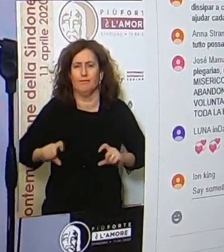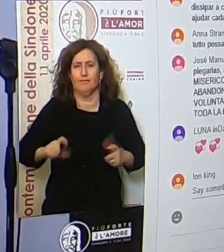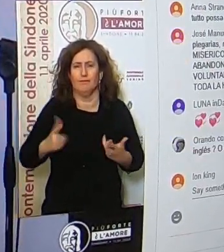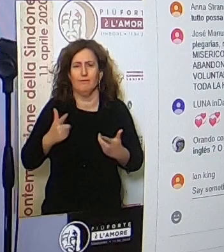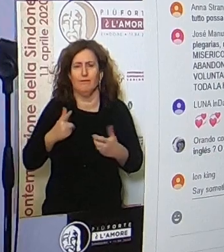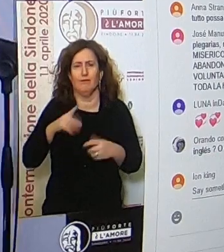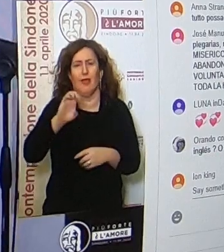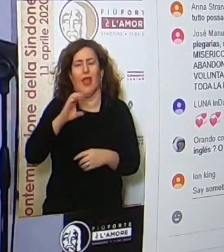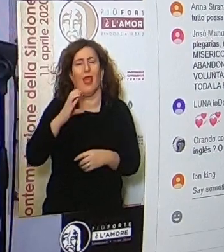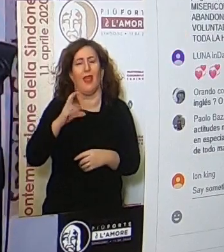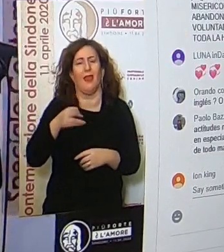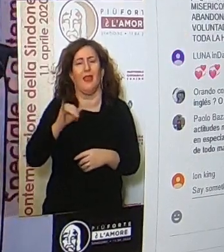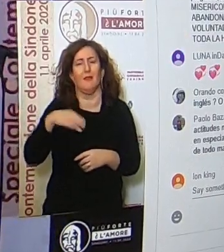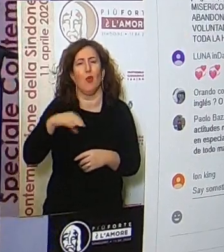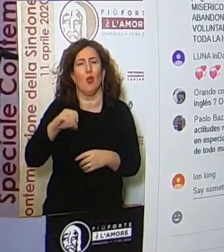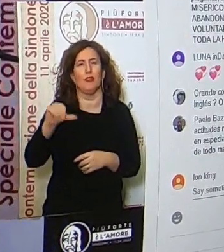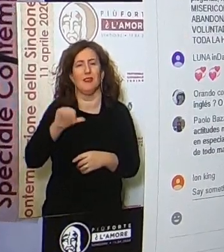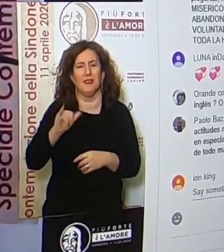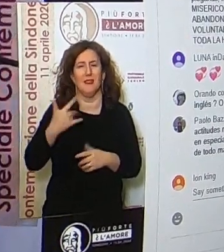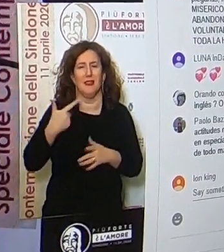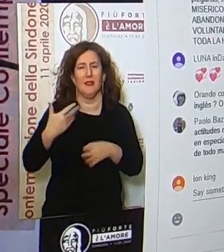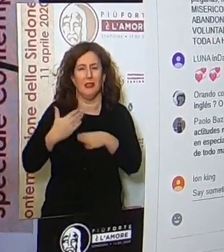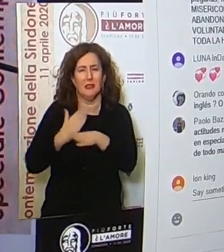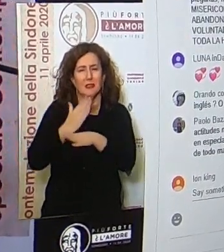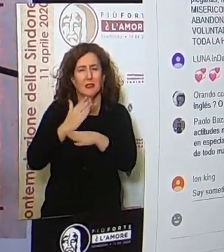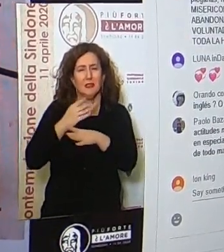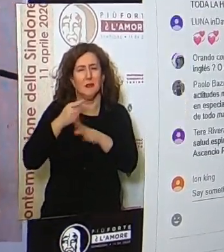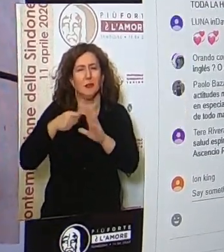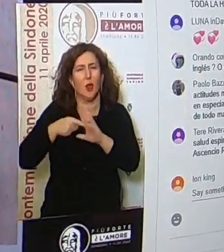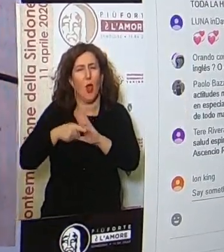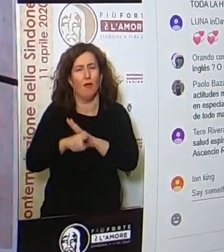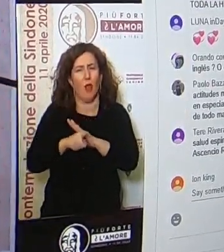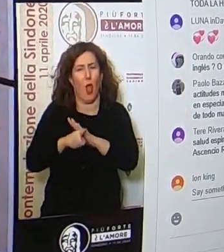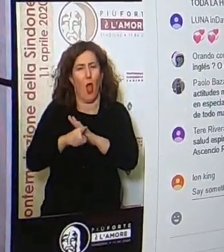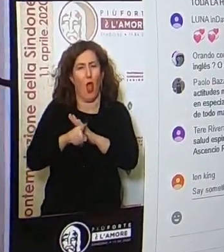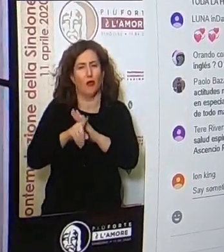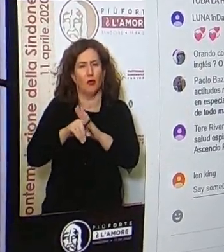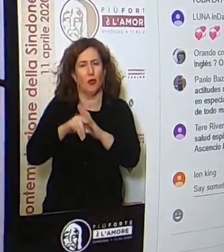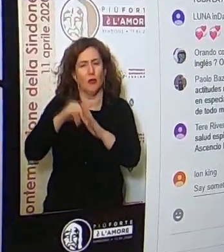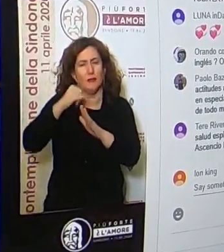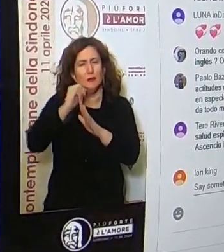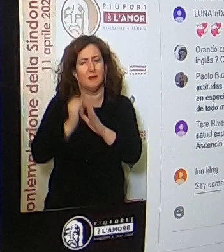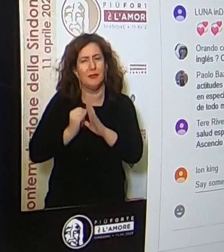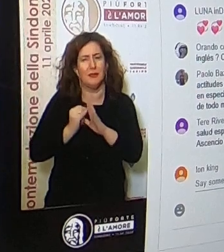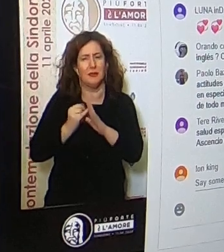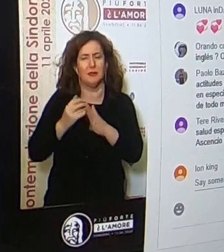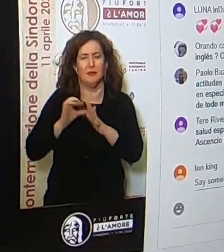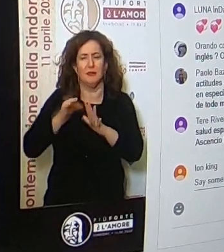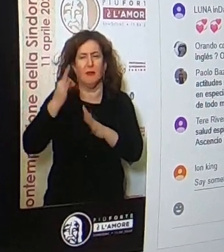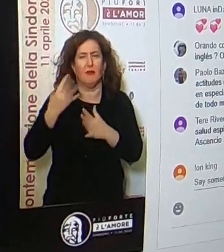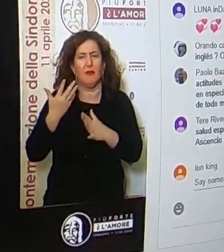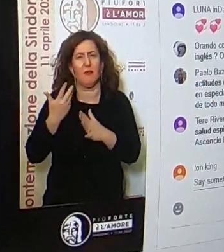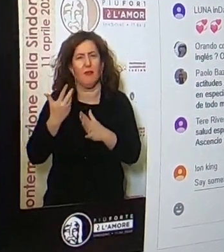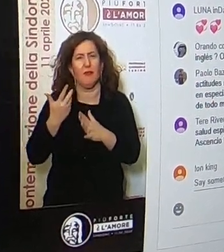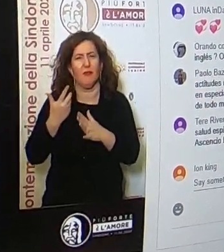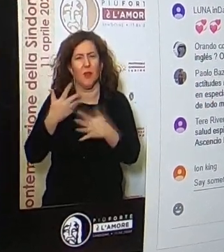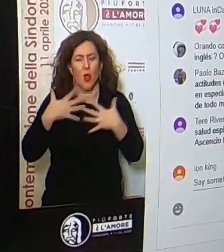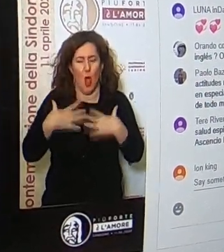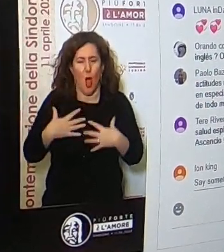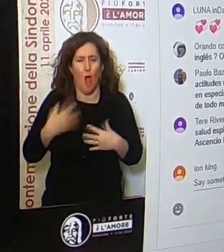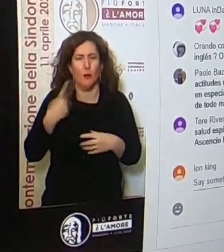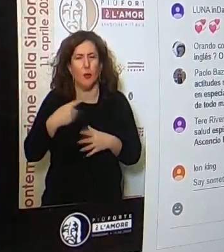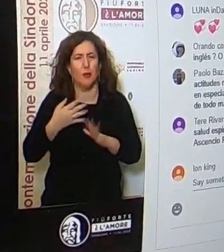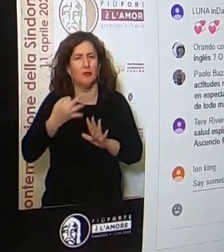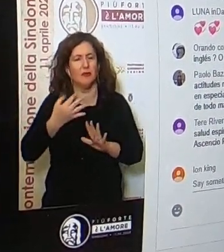che lasciano un segno profondo, anche un segno di disprezzo nei confronti di quel